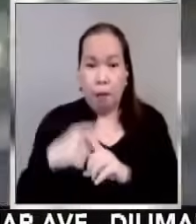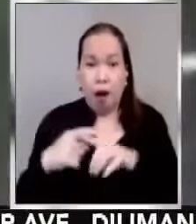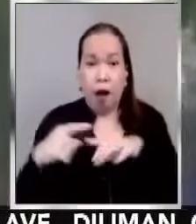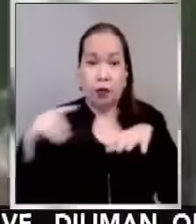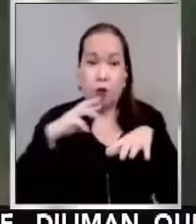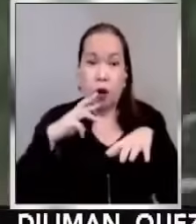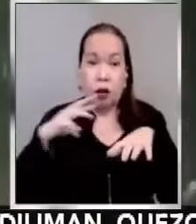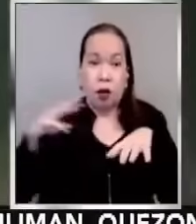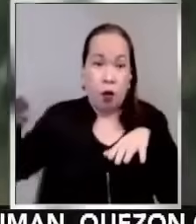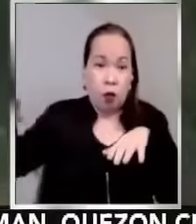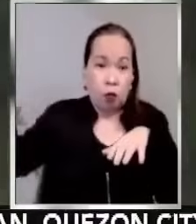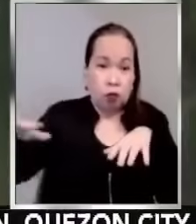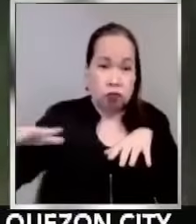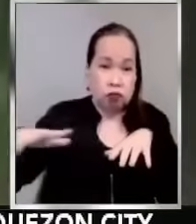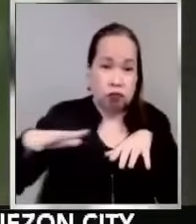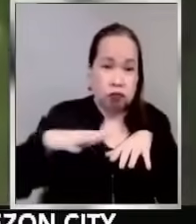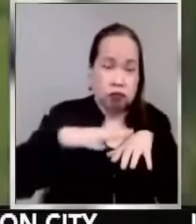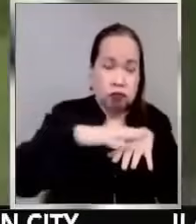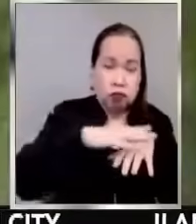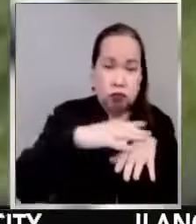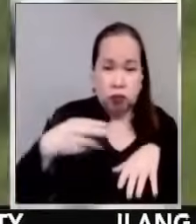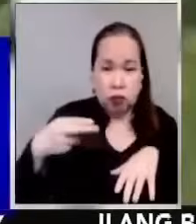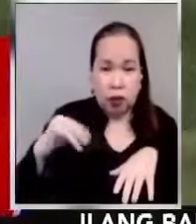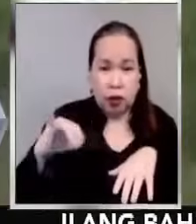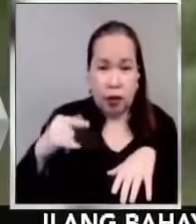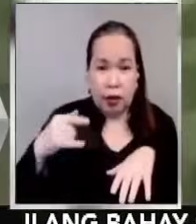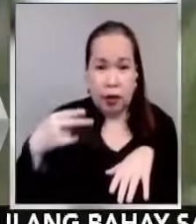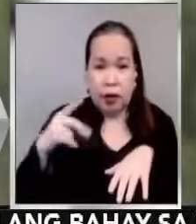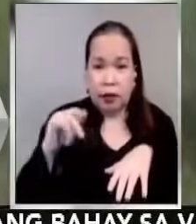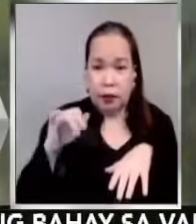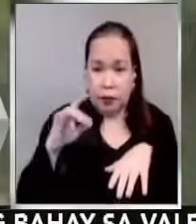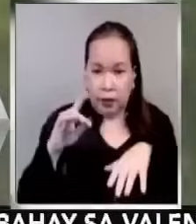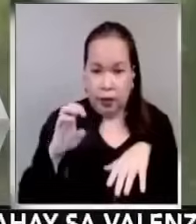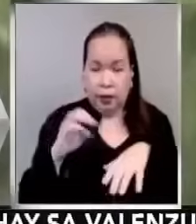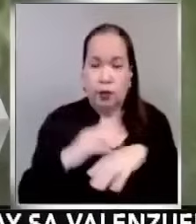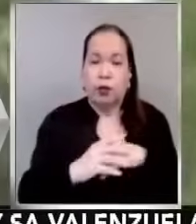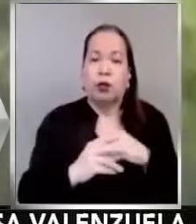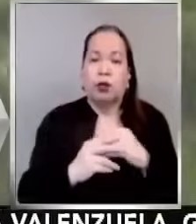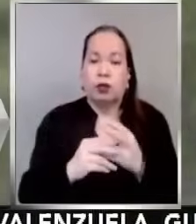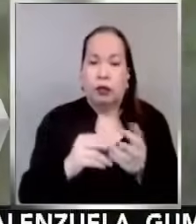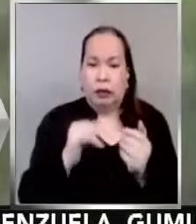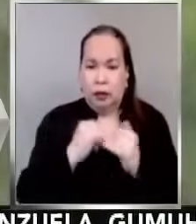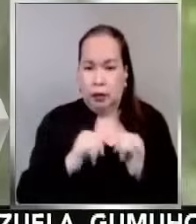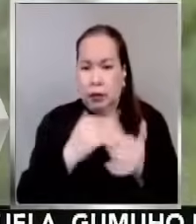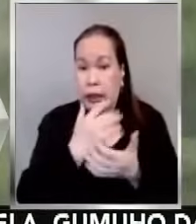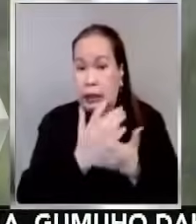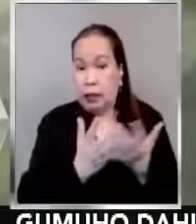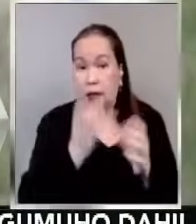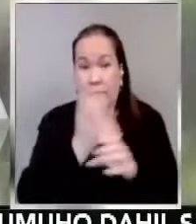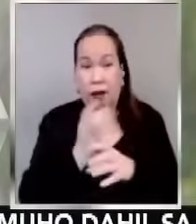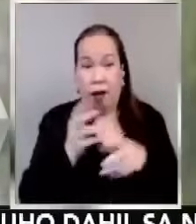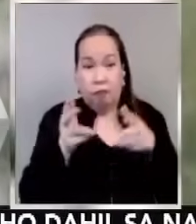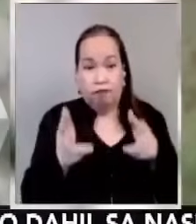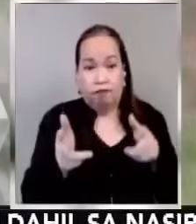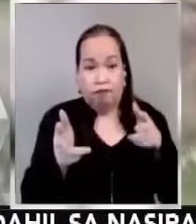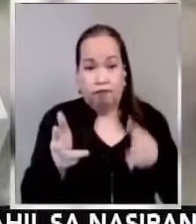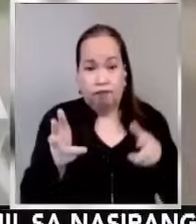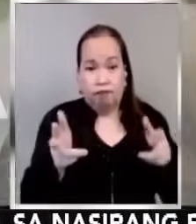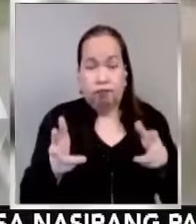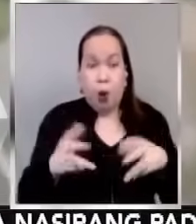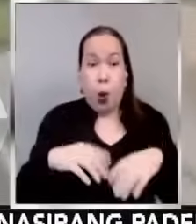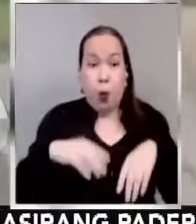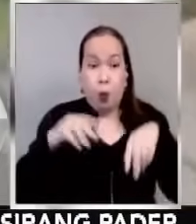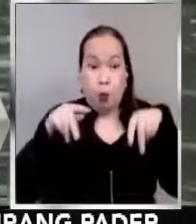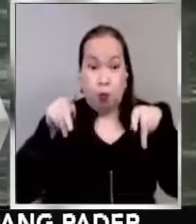Nakaparada pa rin sa matataas na kalsada sa Barangay Maysulaw, Kalumpit, Bulacan ang ilang sasakyan. Lampas tao pa kasi ang baha sa